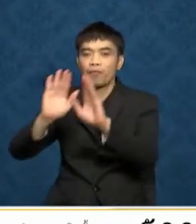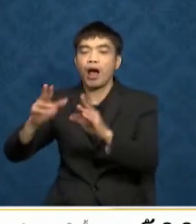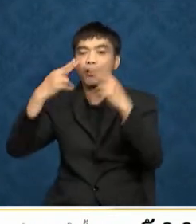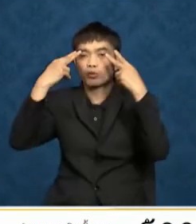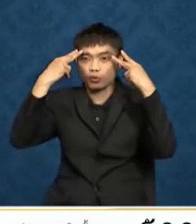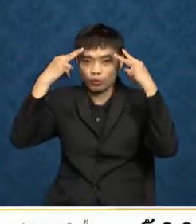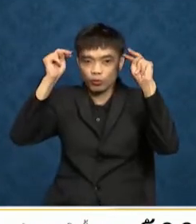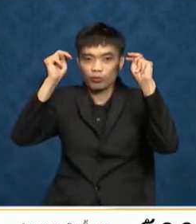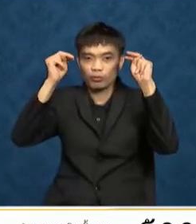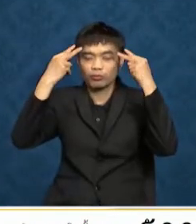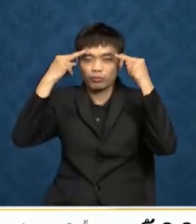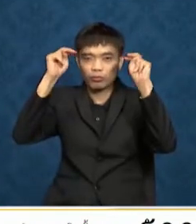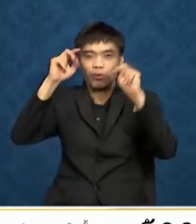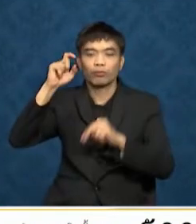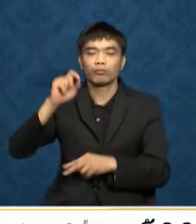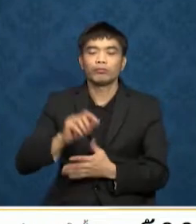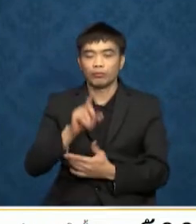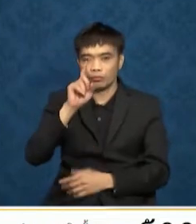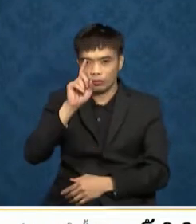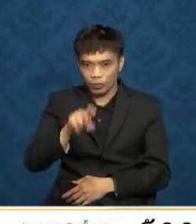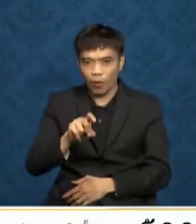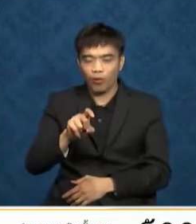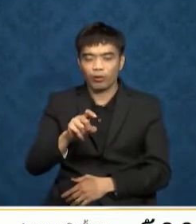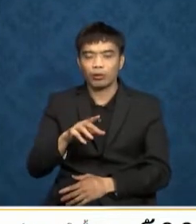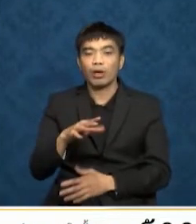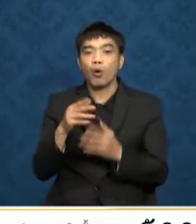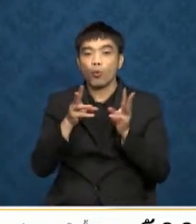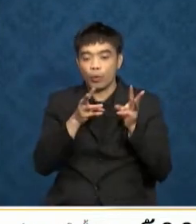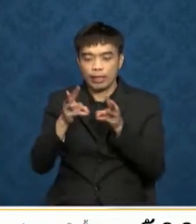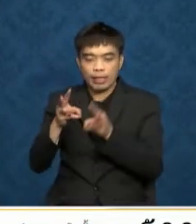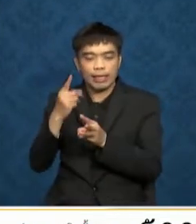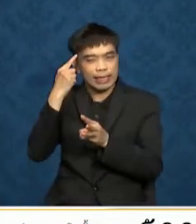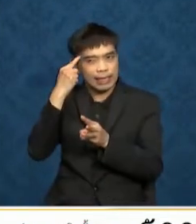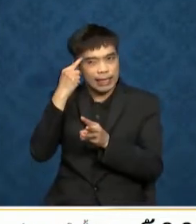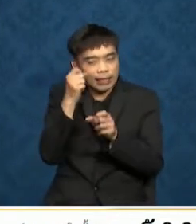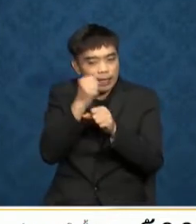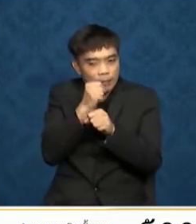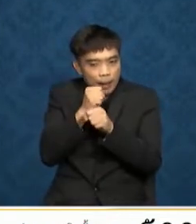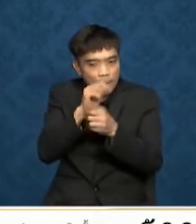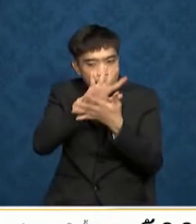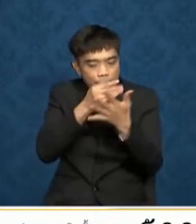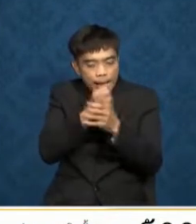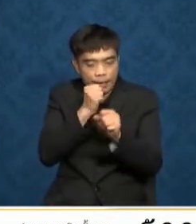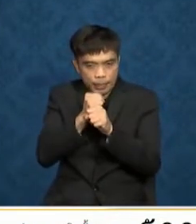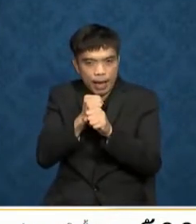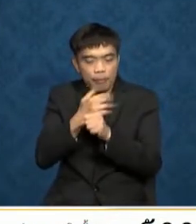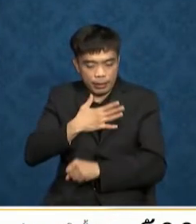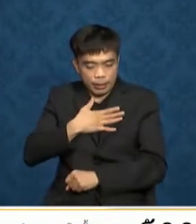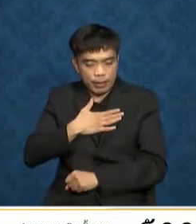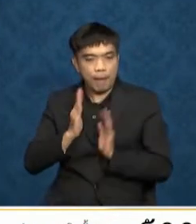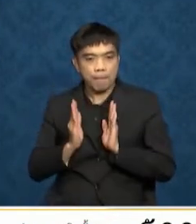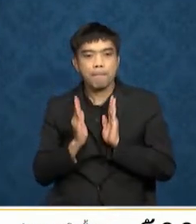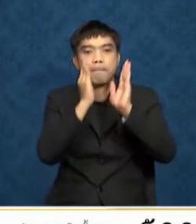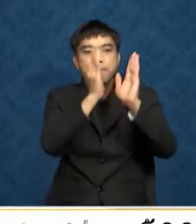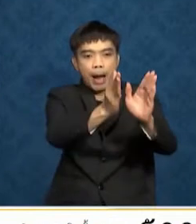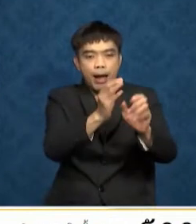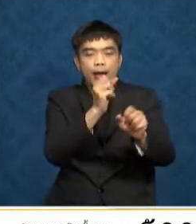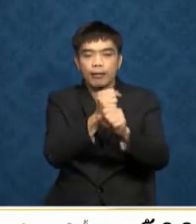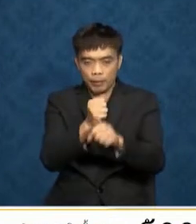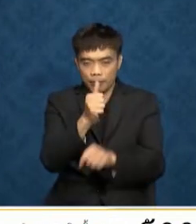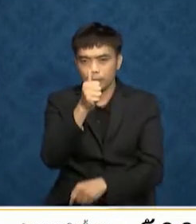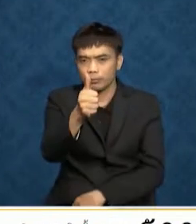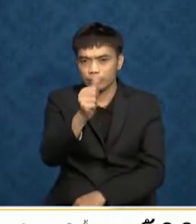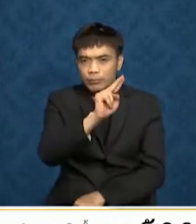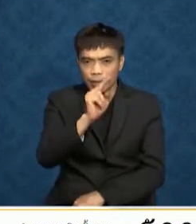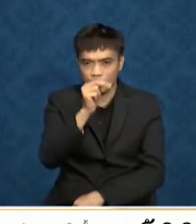ครับเอาสูตรผมไม่ใช้เถอะครับปีนี้นะครับนายกรัฐมนตรีบริหาร